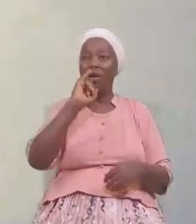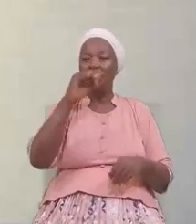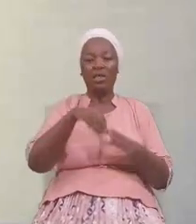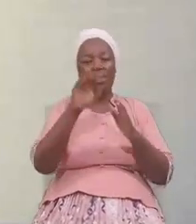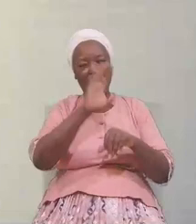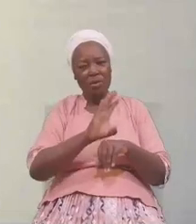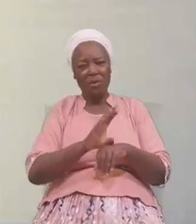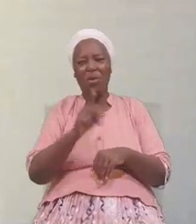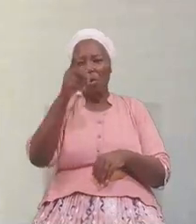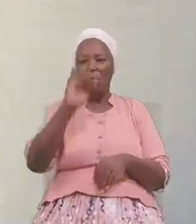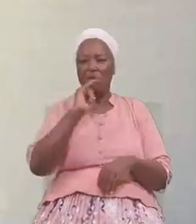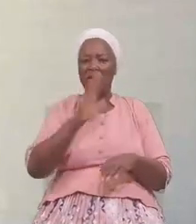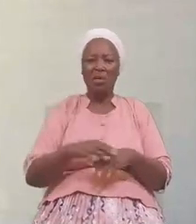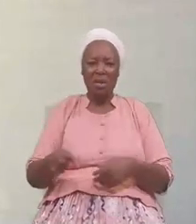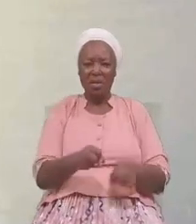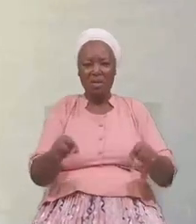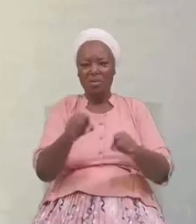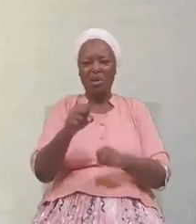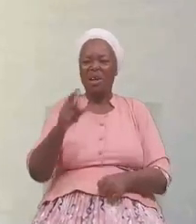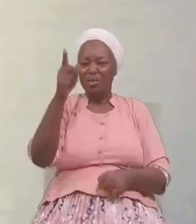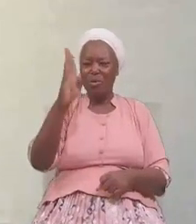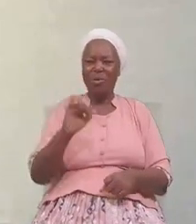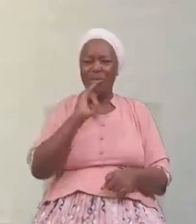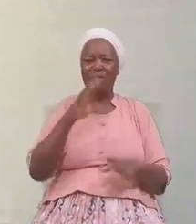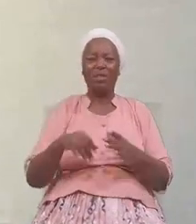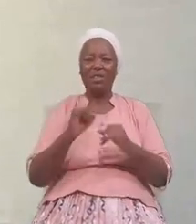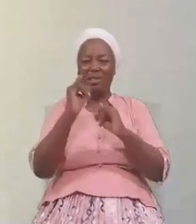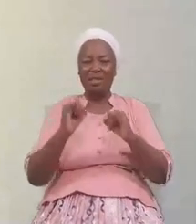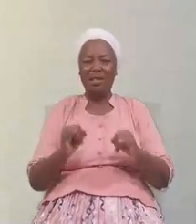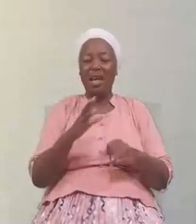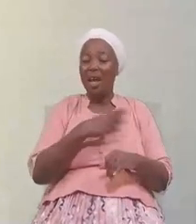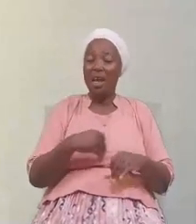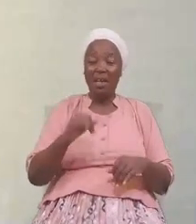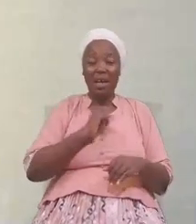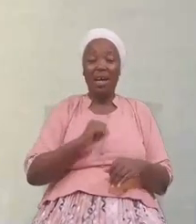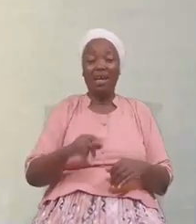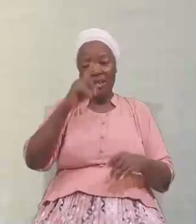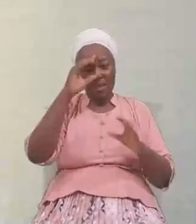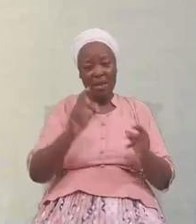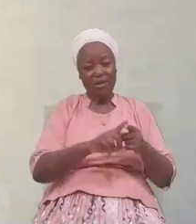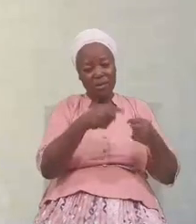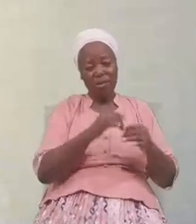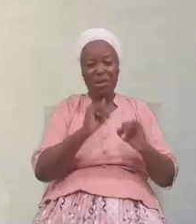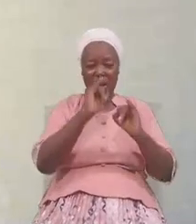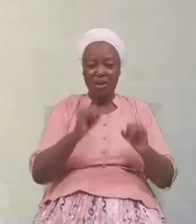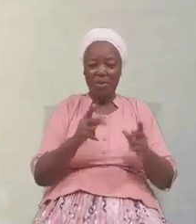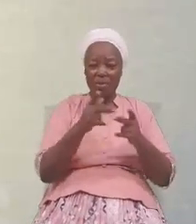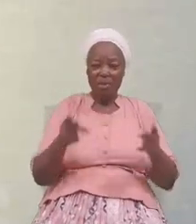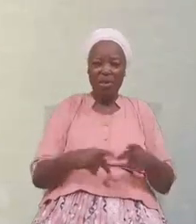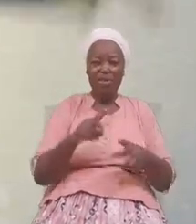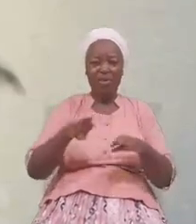rue, Dieu est dans le couvent. Et j'ai choisi le couvent pour donner la louange à Dieu.